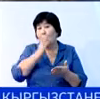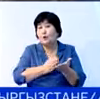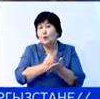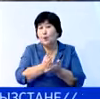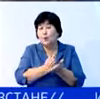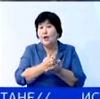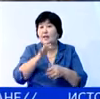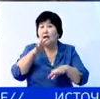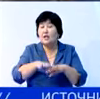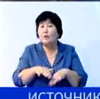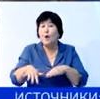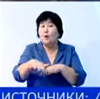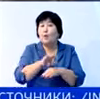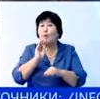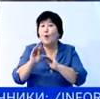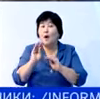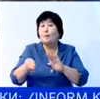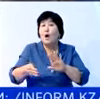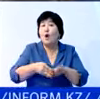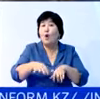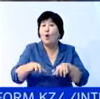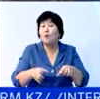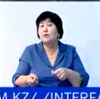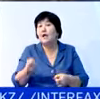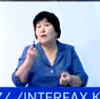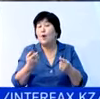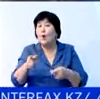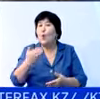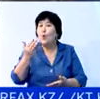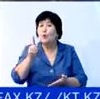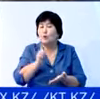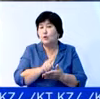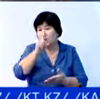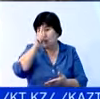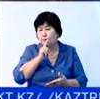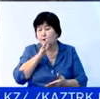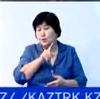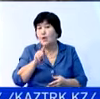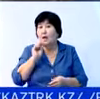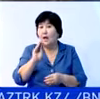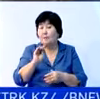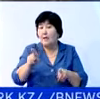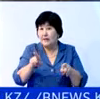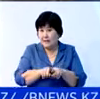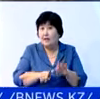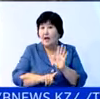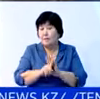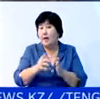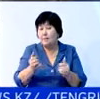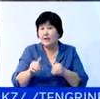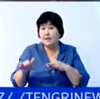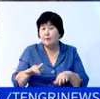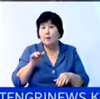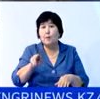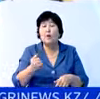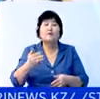служащему необоснованного публичного обвинения в коррупционных проявлениях он должен в месячный срок со дня обнаружения такого обвинения принять меры по